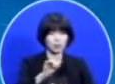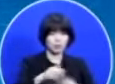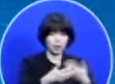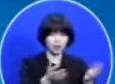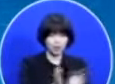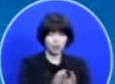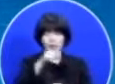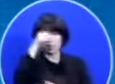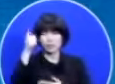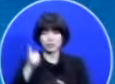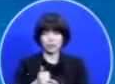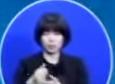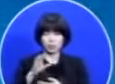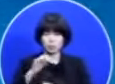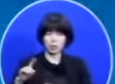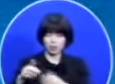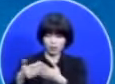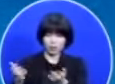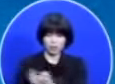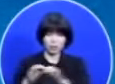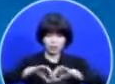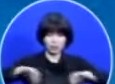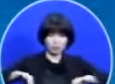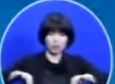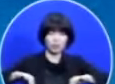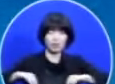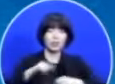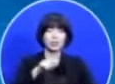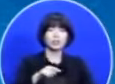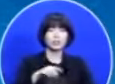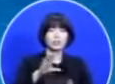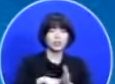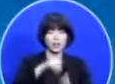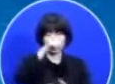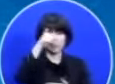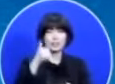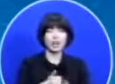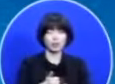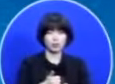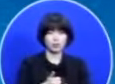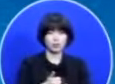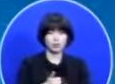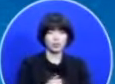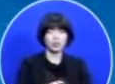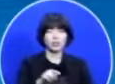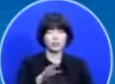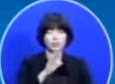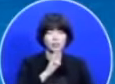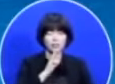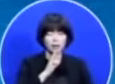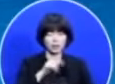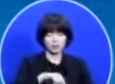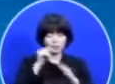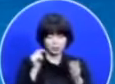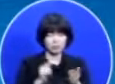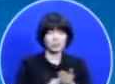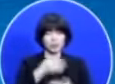엄청나게 싸웠던 교회 그때 장로님이 셔 때요 그때 정말 마음이 힘들었다고